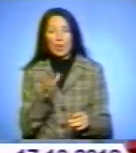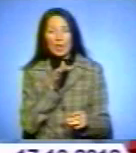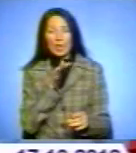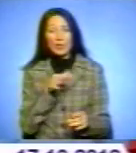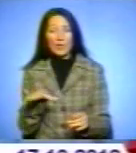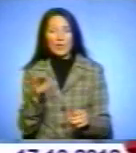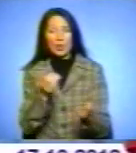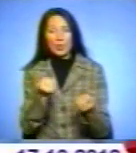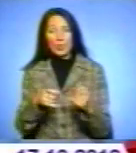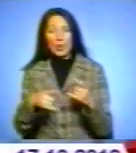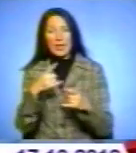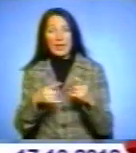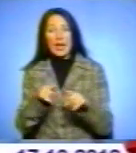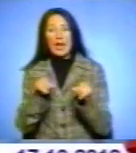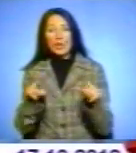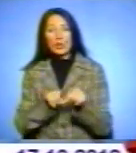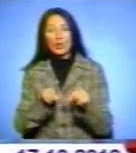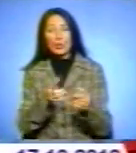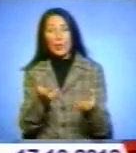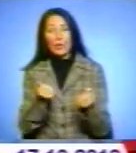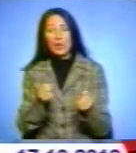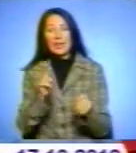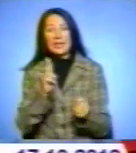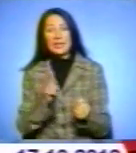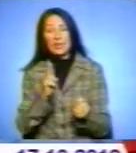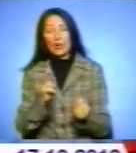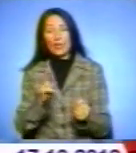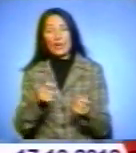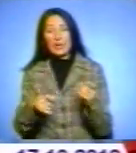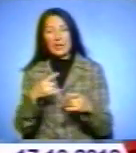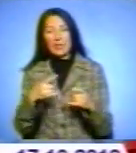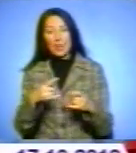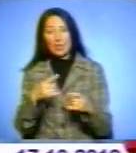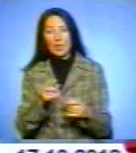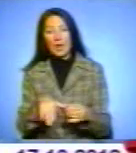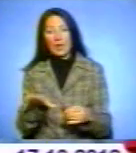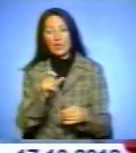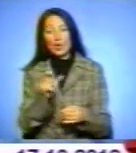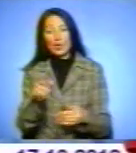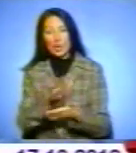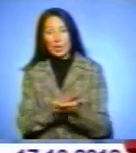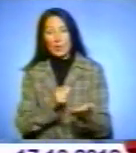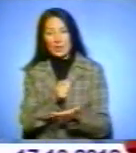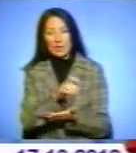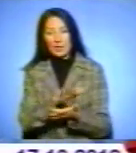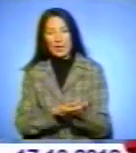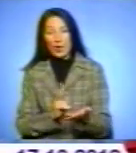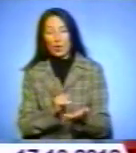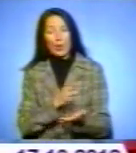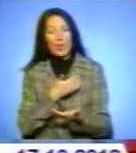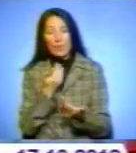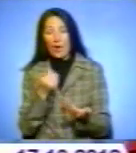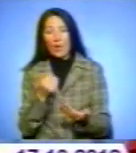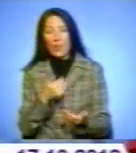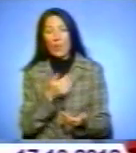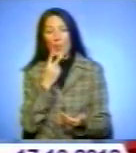телетюнер для того, щоб приймати цифрове телебачення. Люди вже всі написали заяву, той, хто не мав бажання чи відмовився від отримання телетюнера,